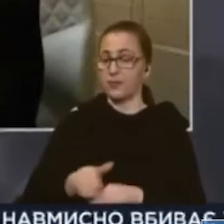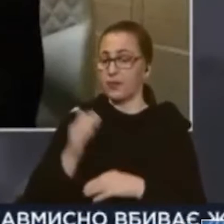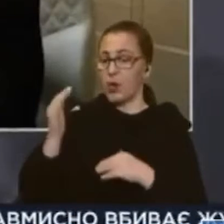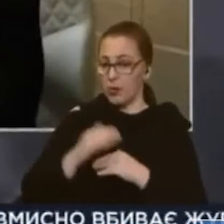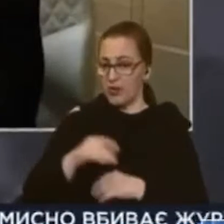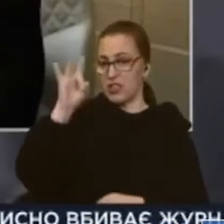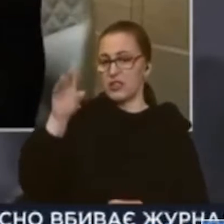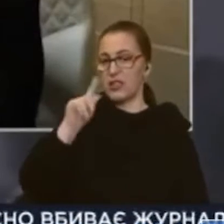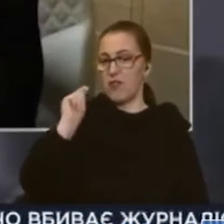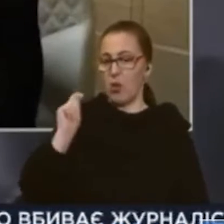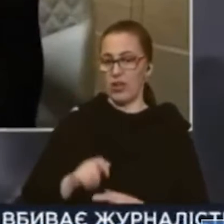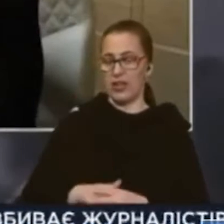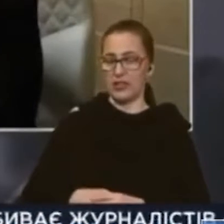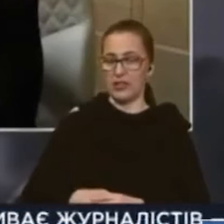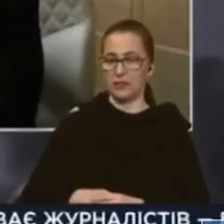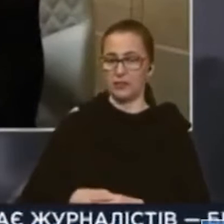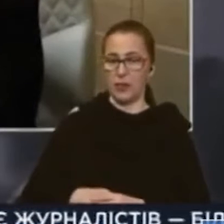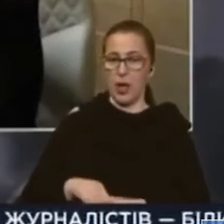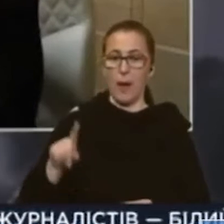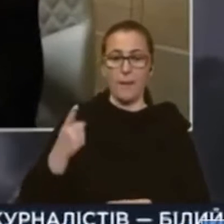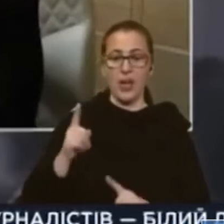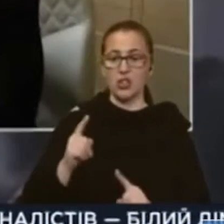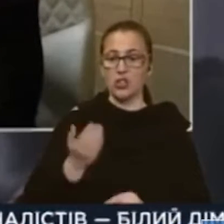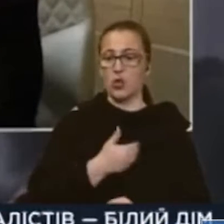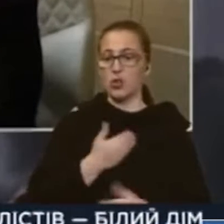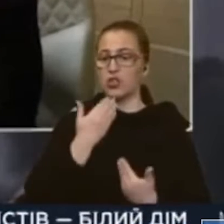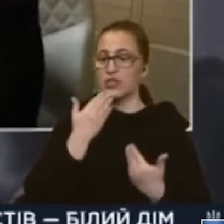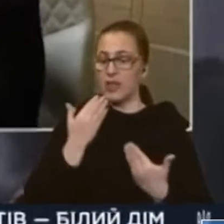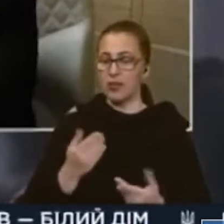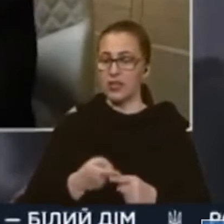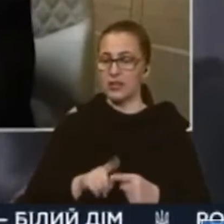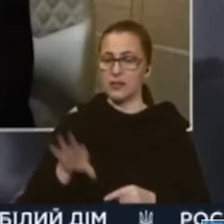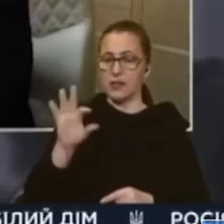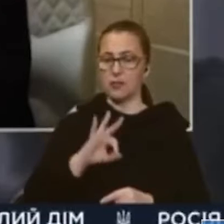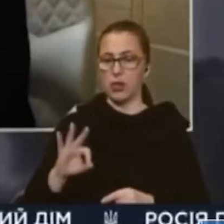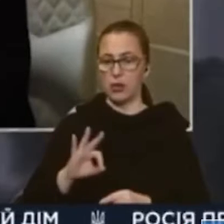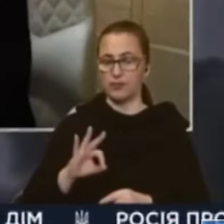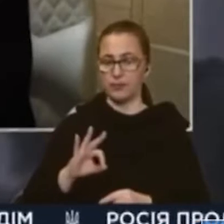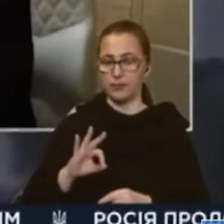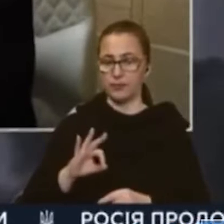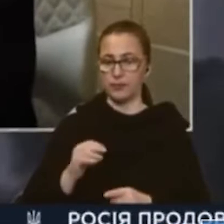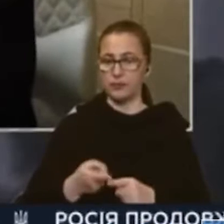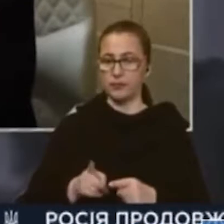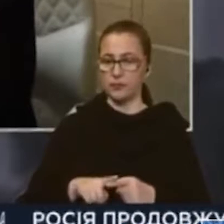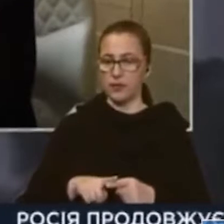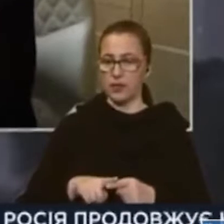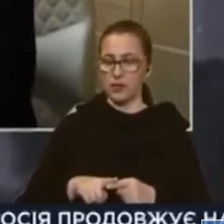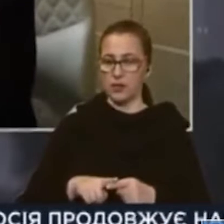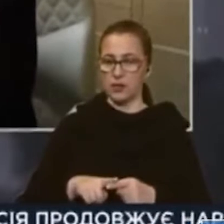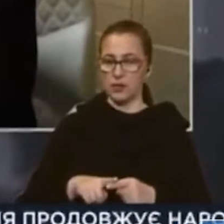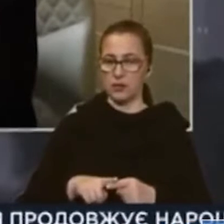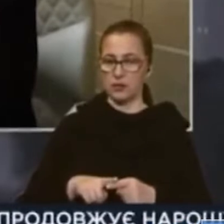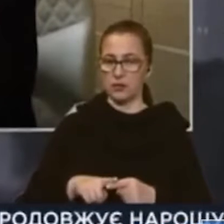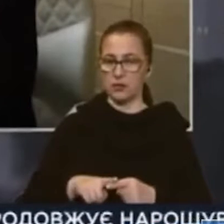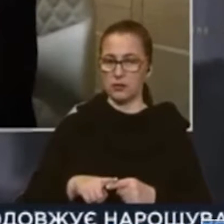Доброго вечора вам, слава Україні. Перше, що хочеться запитати, це саме про ось ці...